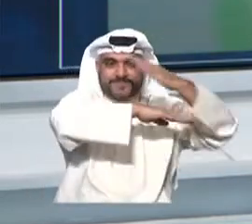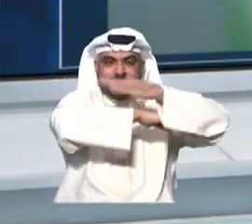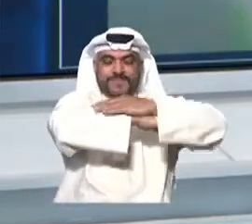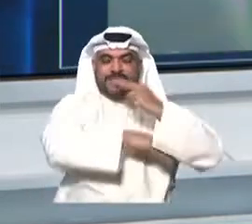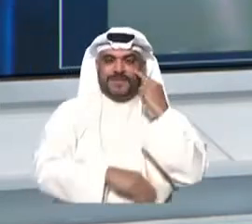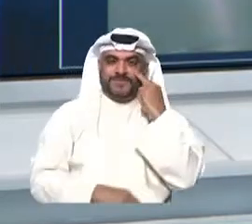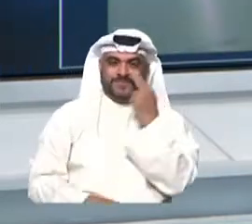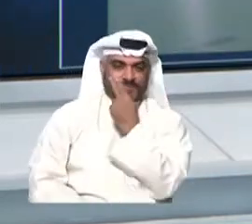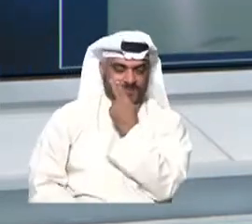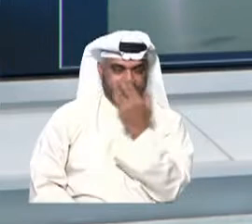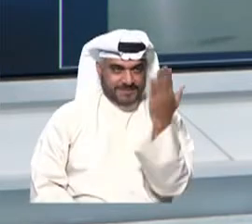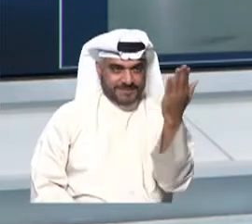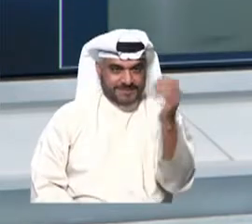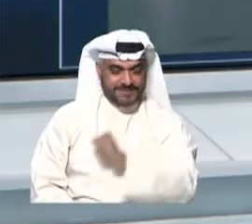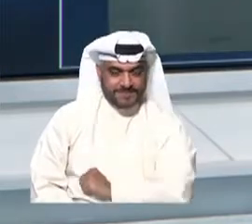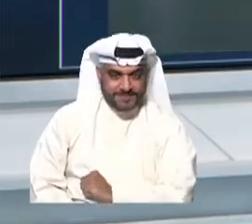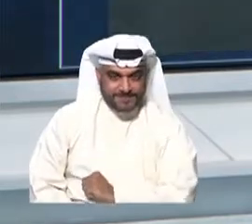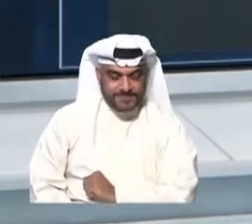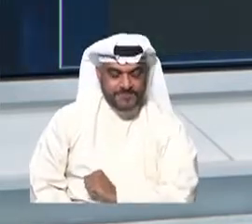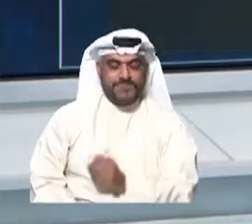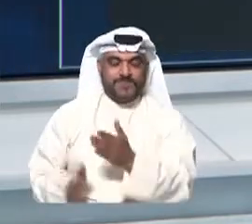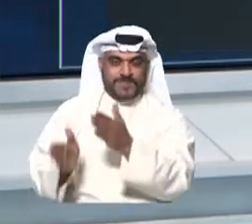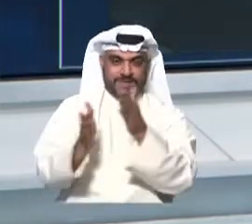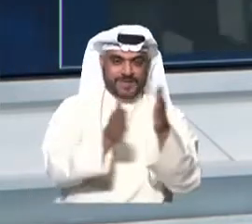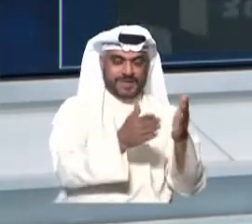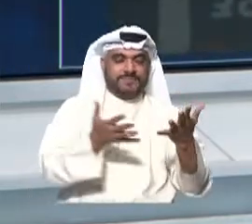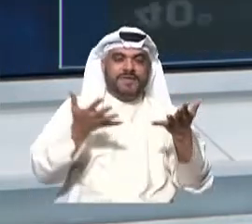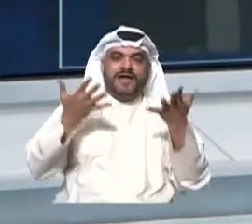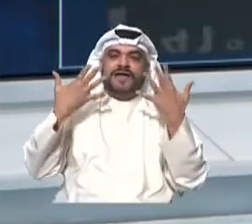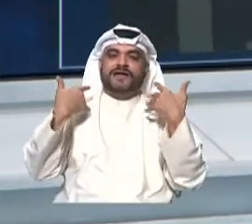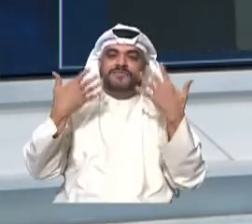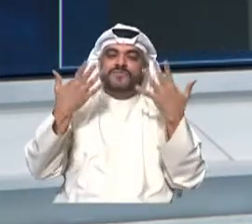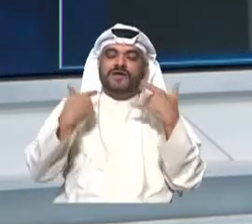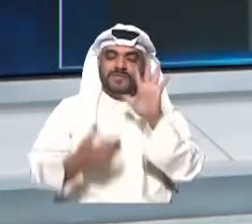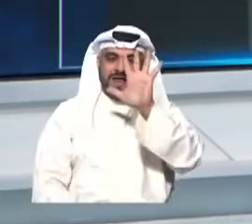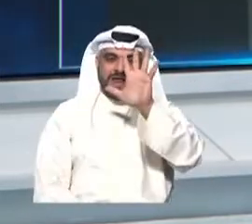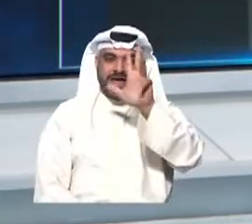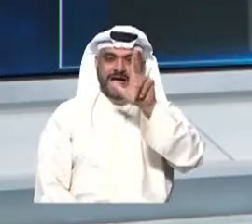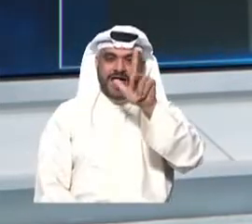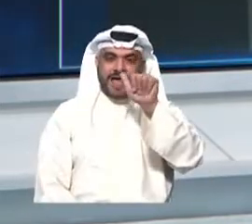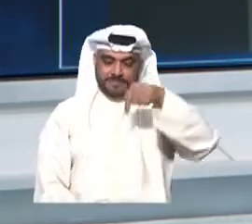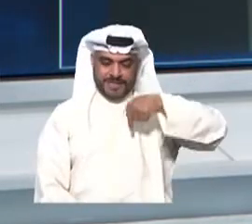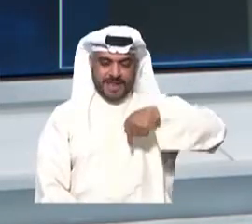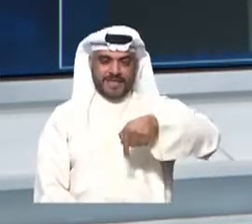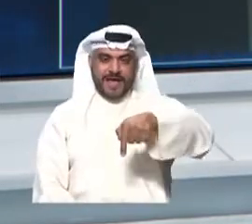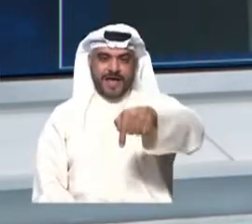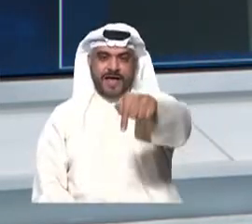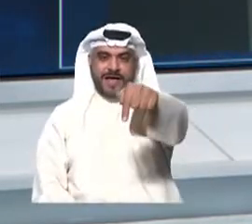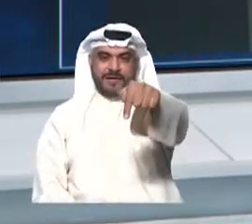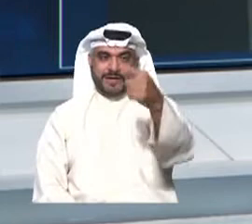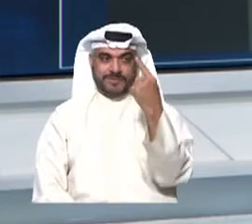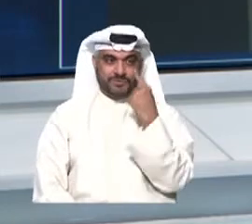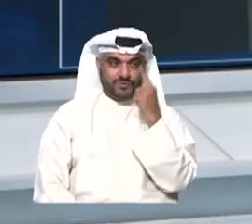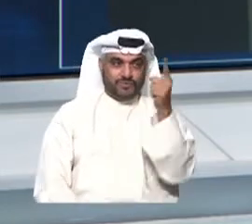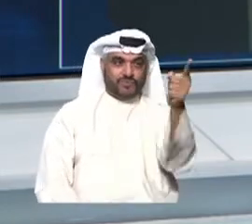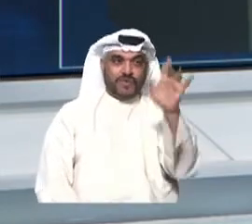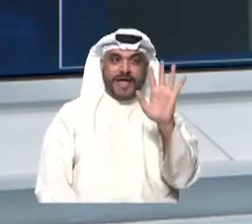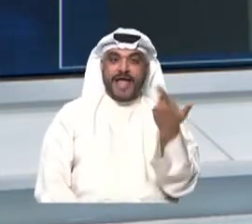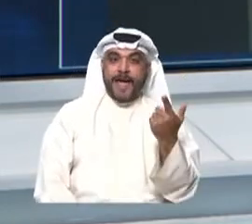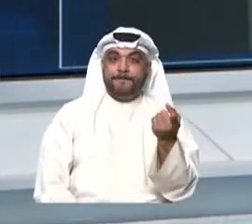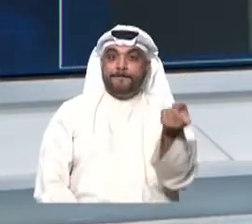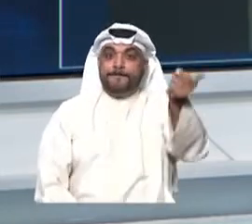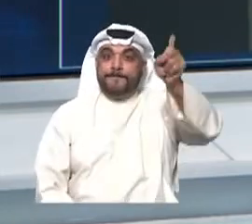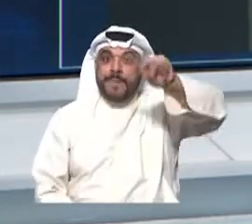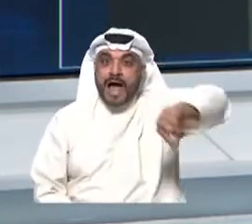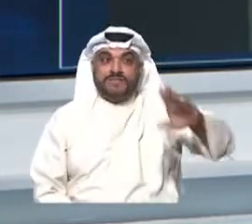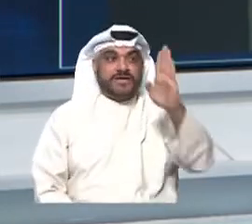الشمس بمشيئة الله الساعة 6:38 دقيقة. أما الأجواء المتوقعة خلال 5 أيام القادمة، أجواء غير مستقرة